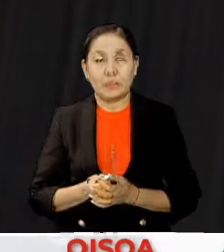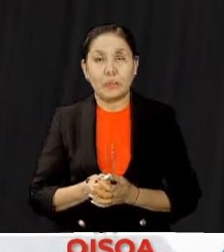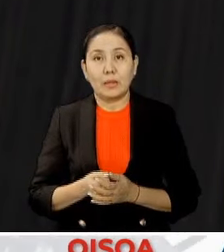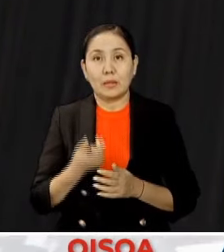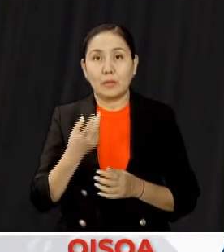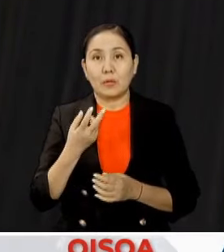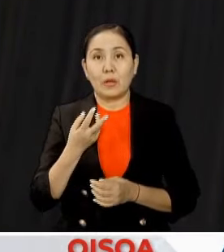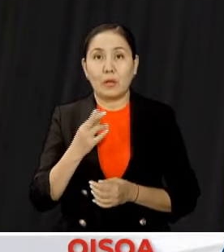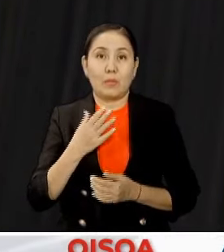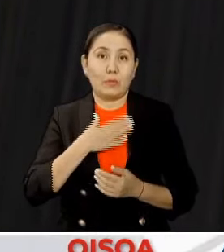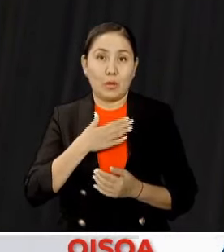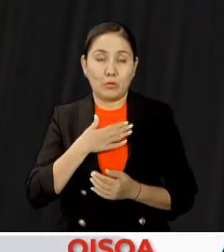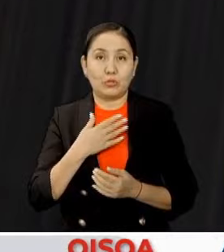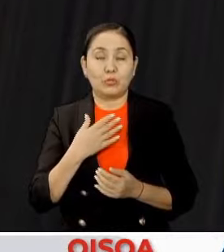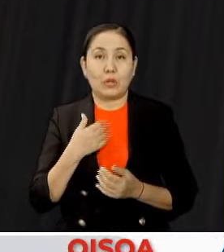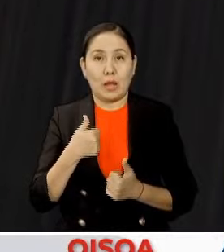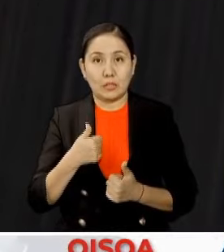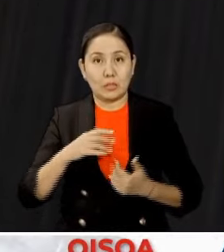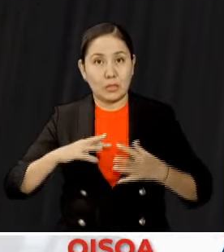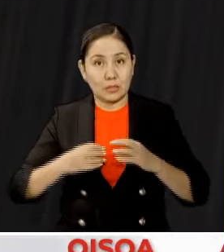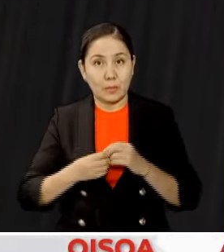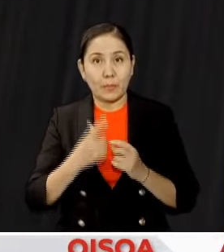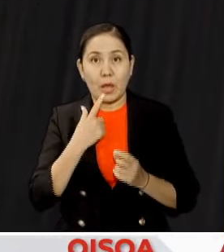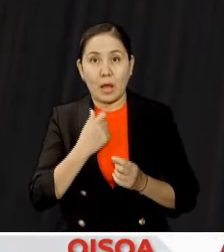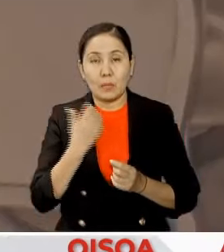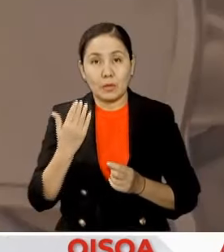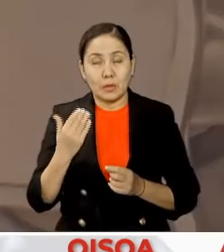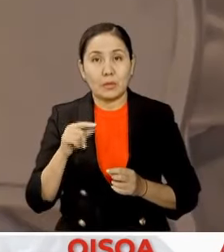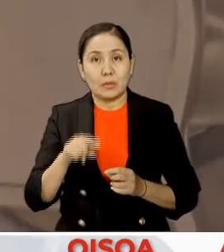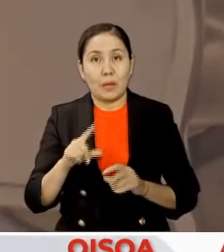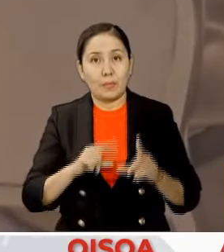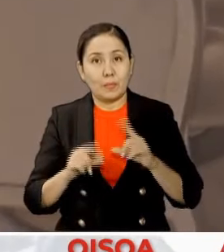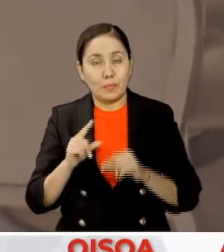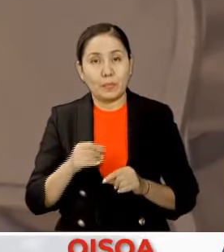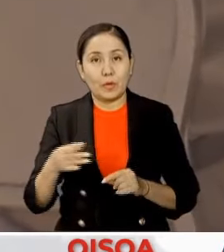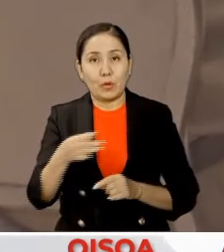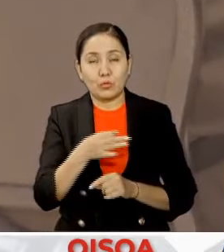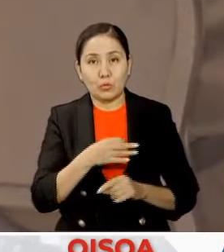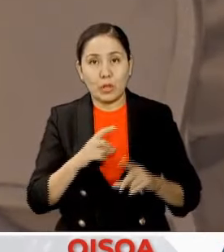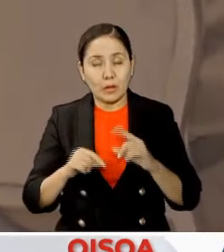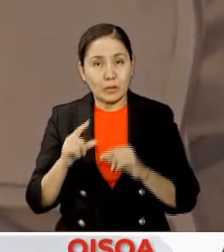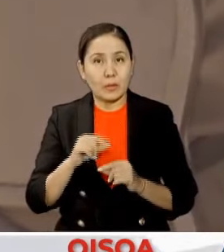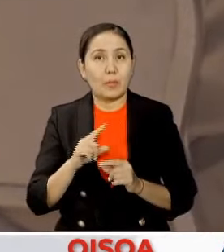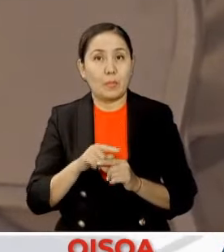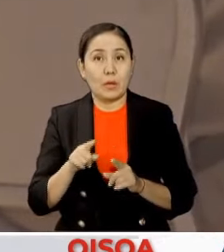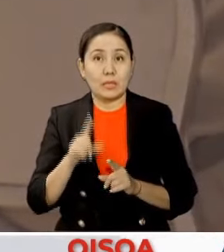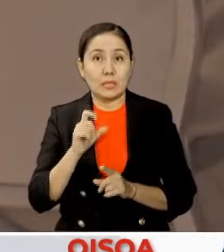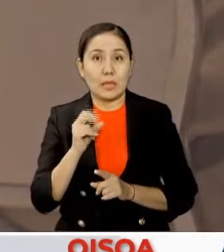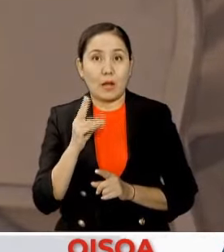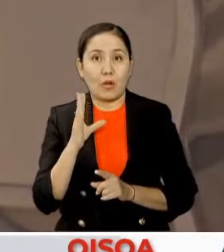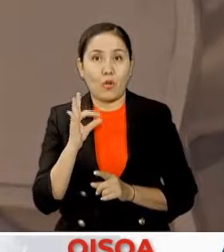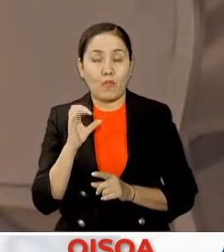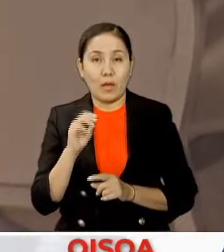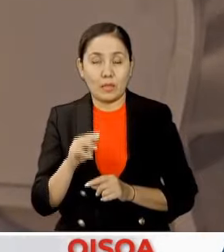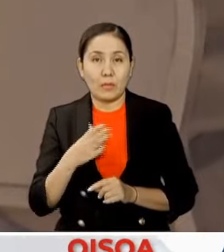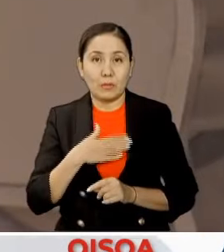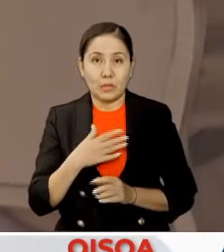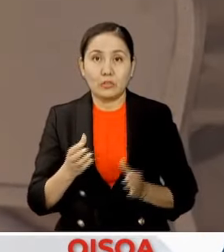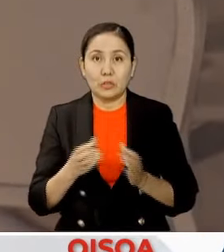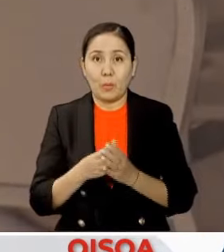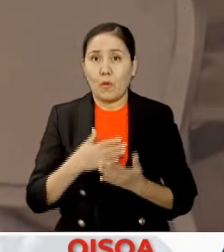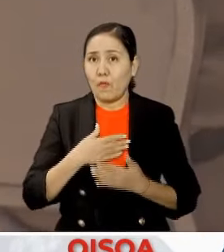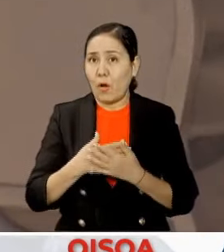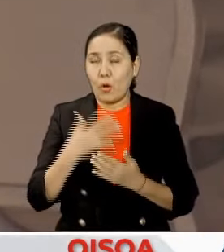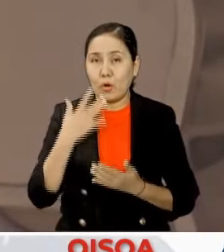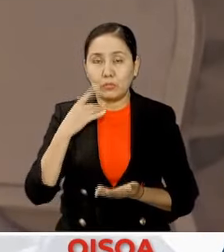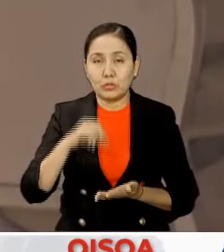uchun yaxshi natija. Harbiy qismimizda tayyorgarlik bosqichidan o'tganmiz. Klublar o'rtasida aynan shu Zakovat klubiga kelib, bizning jamoamiz bor, faol ishtirok